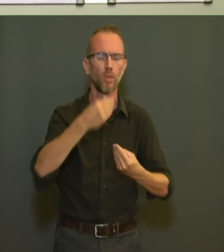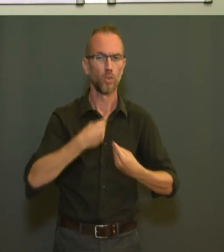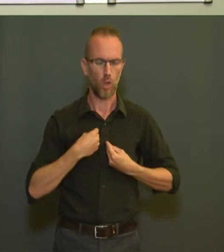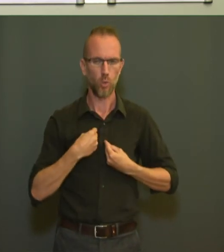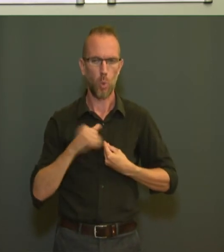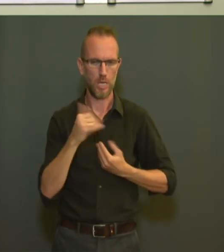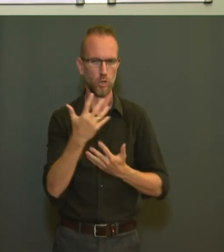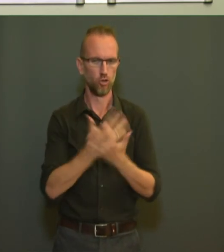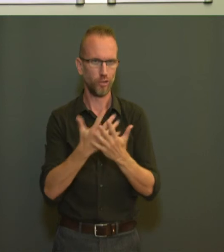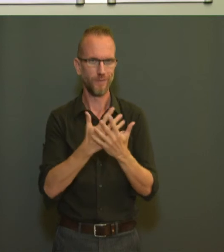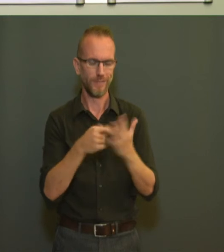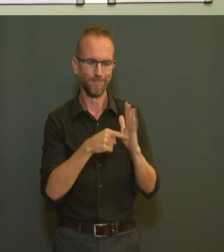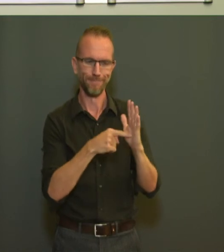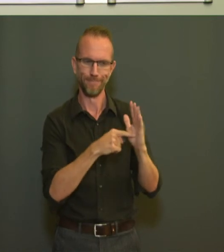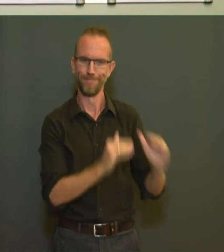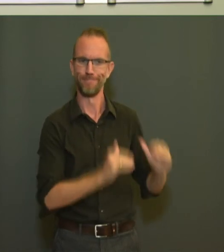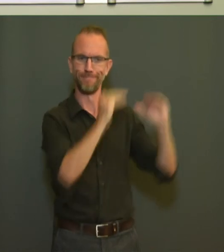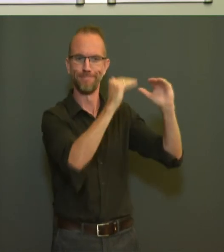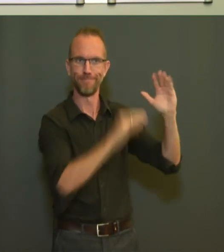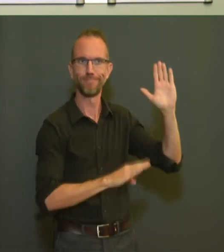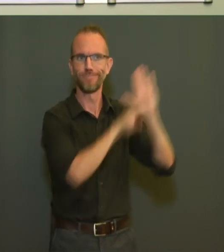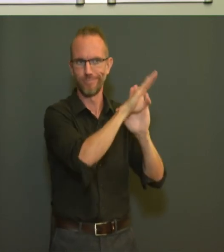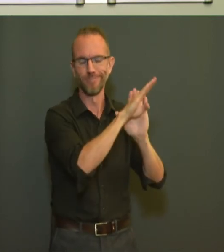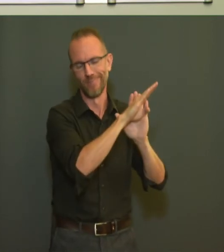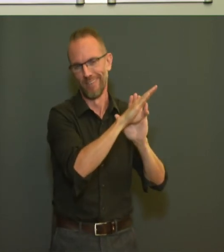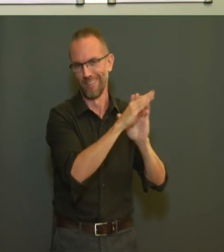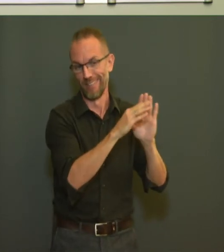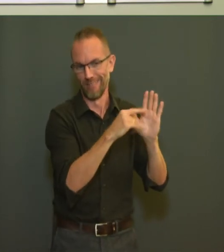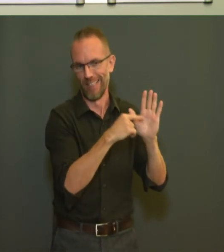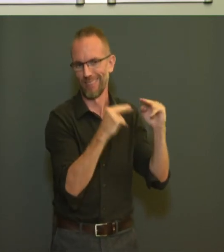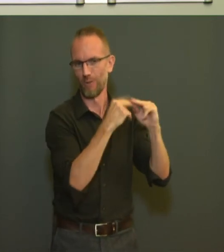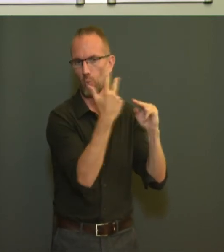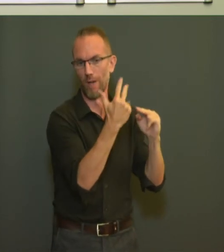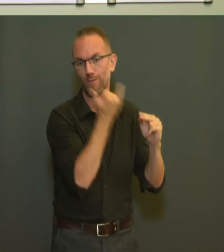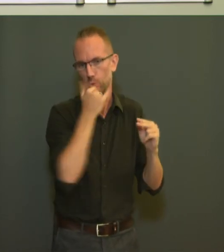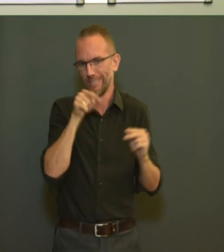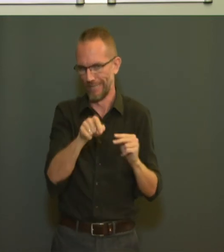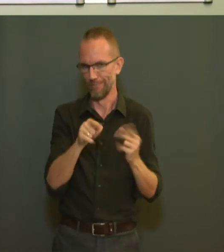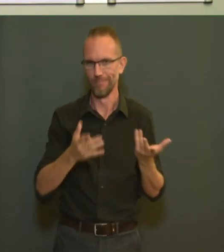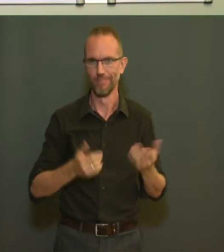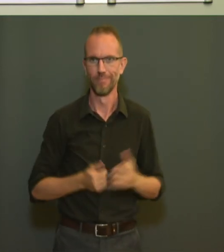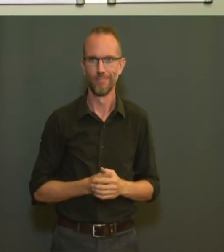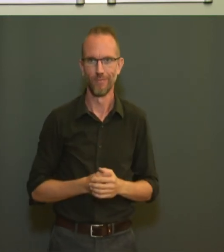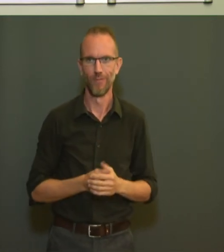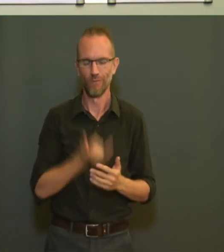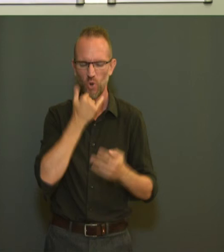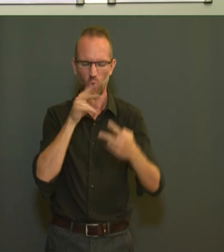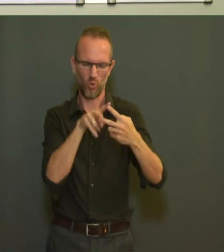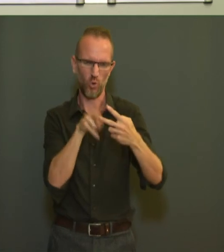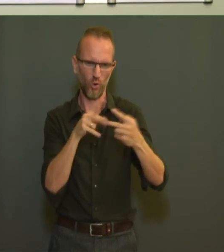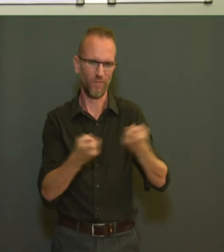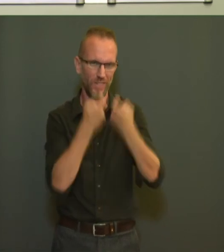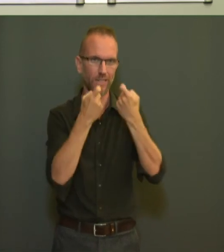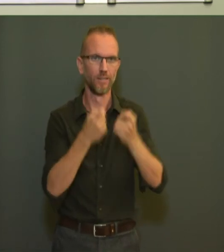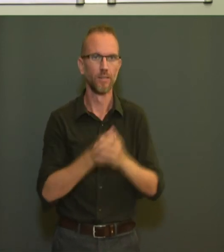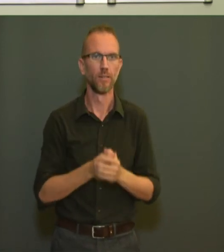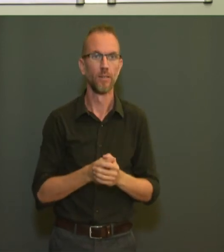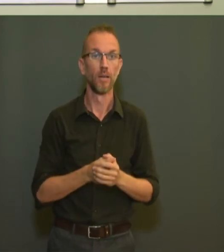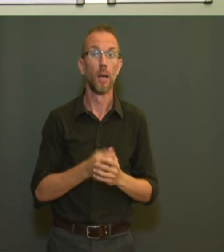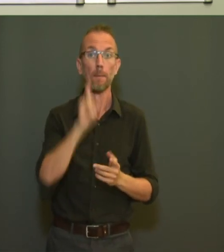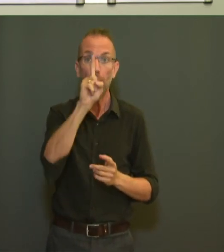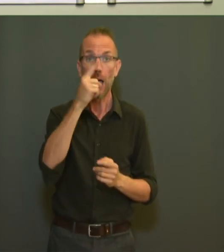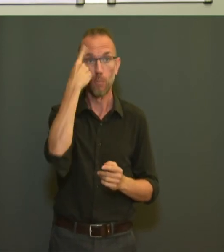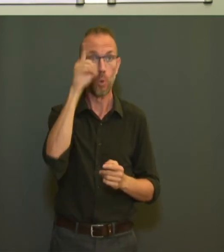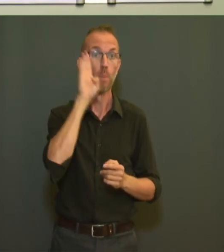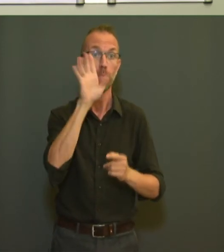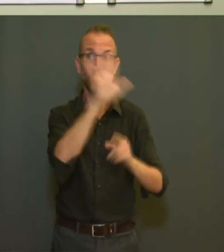un niveau d'alarme de type 3. De ce fait, le niveau d'alarme reconnu pour l'entièreté du pays, la Belgique